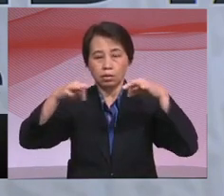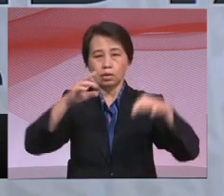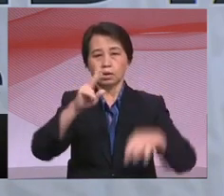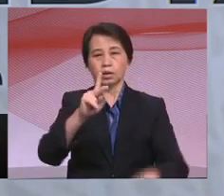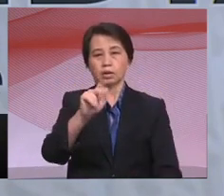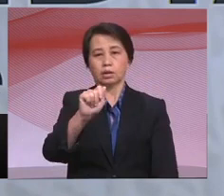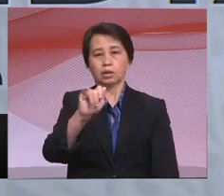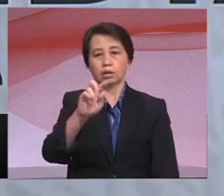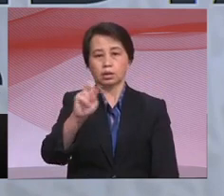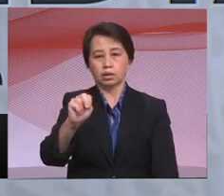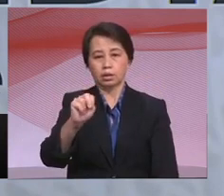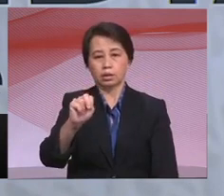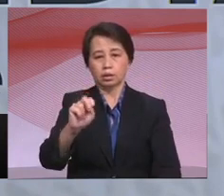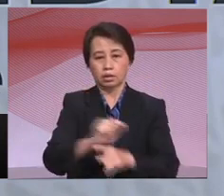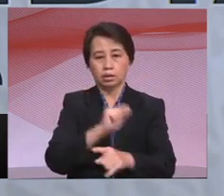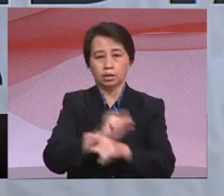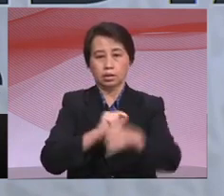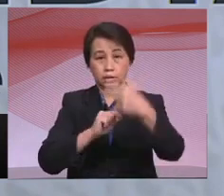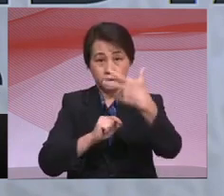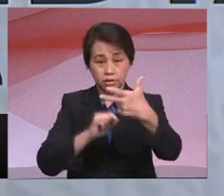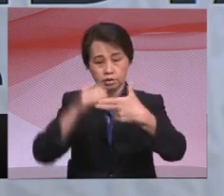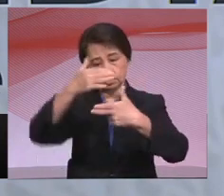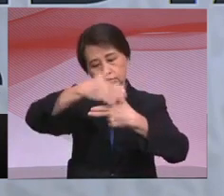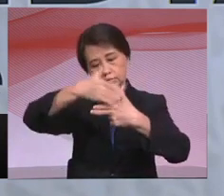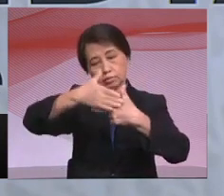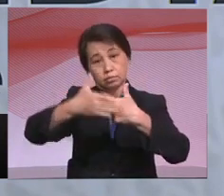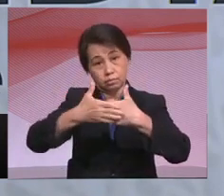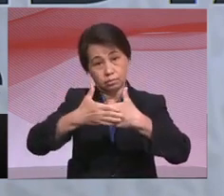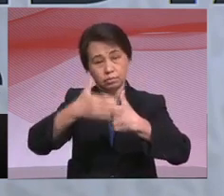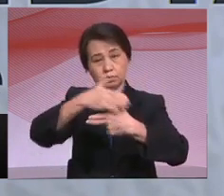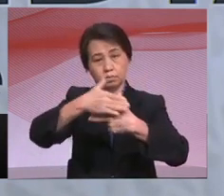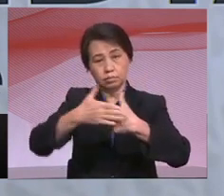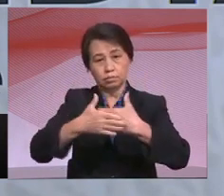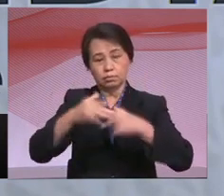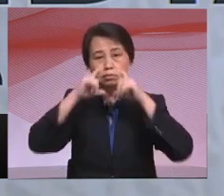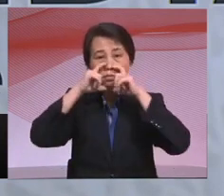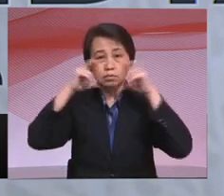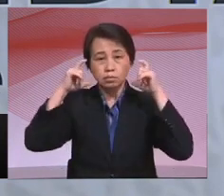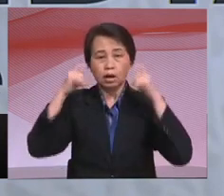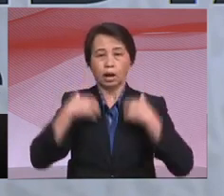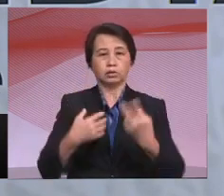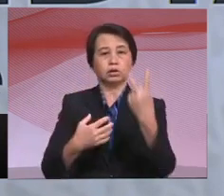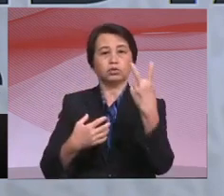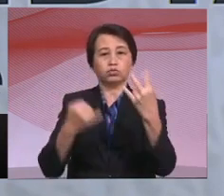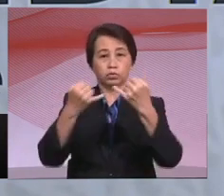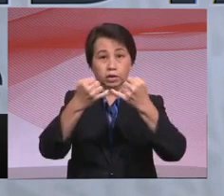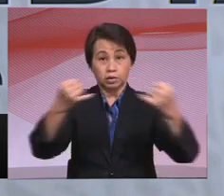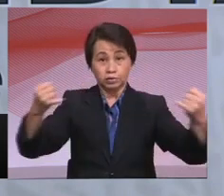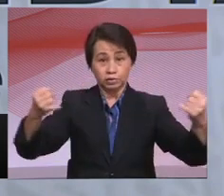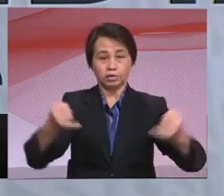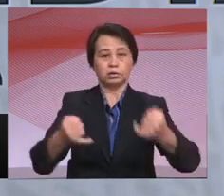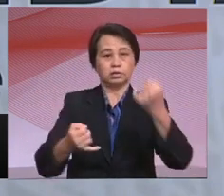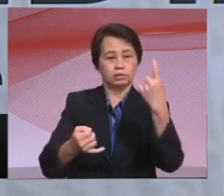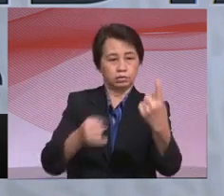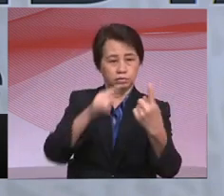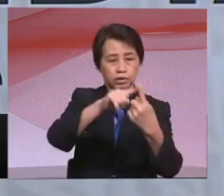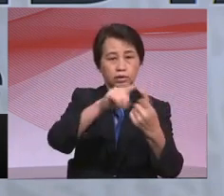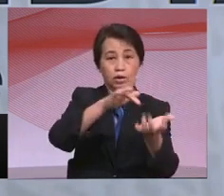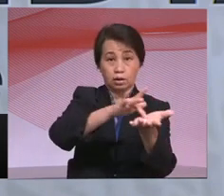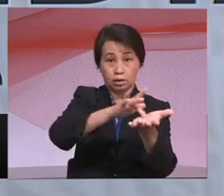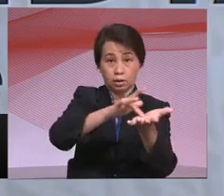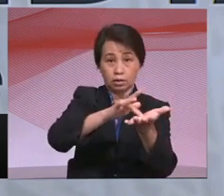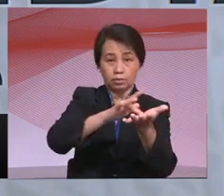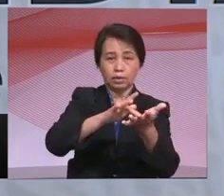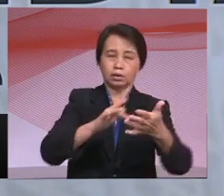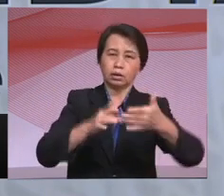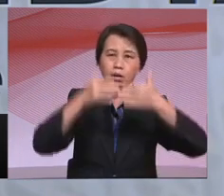dan yang menggunakan 3 lapisan. Jadi kalau untuk face mask ni ada 2 jenis face mask, iaitu untuk perubatan